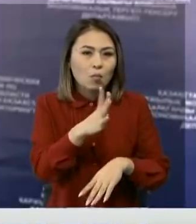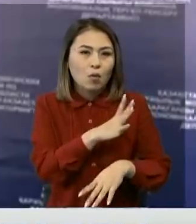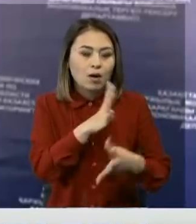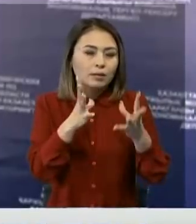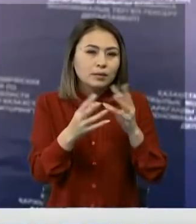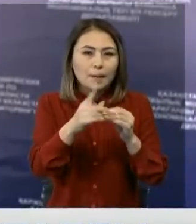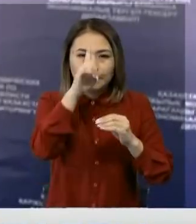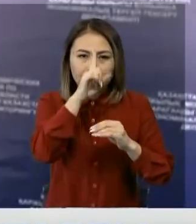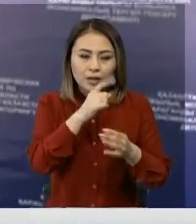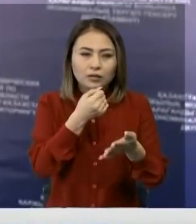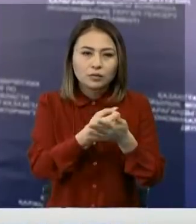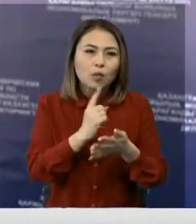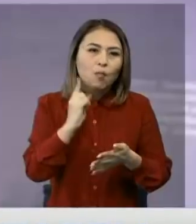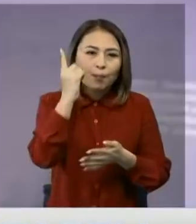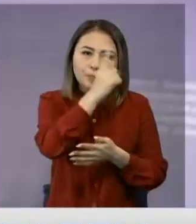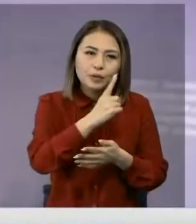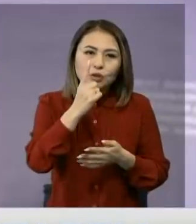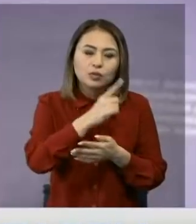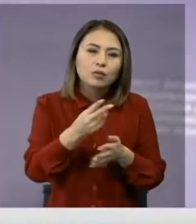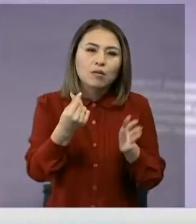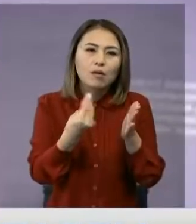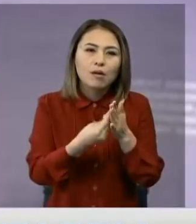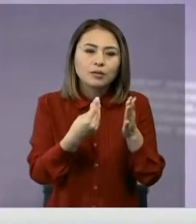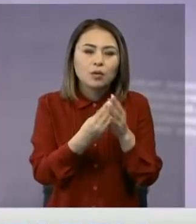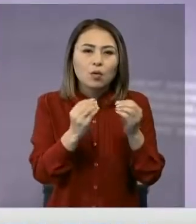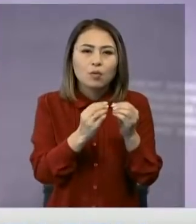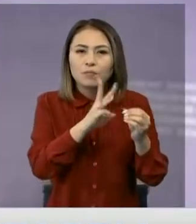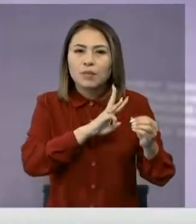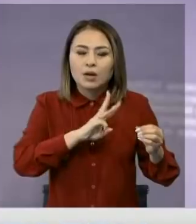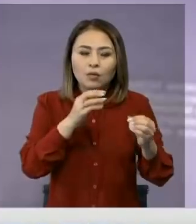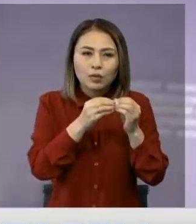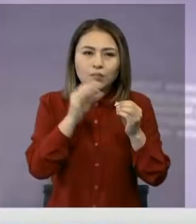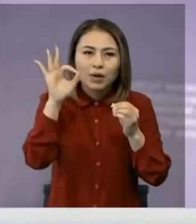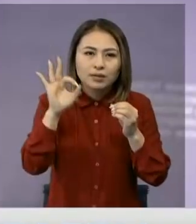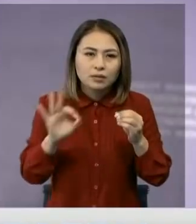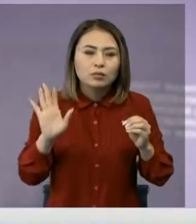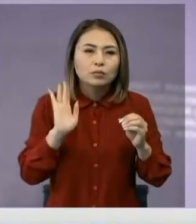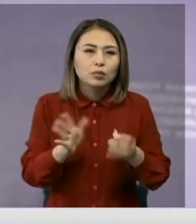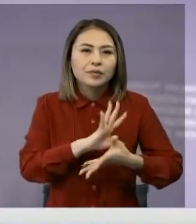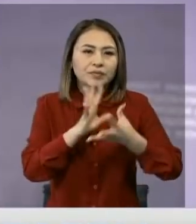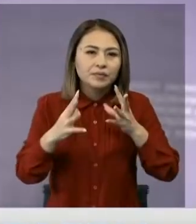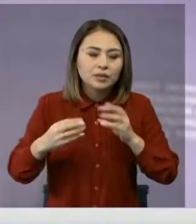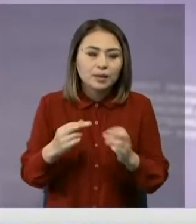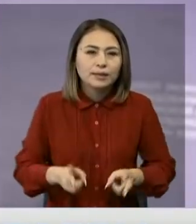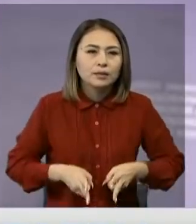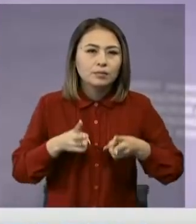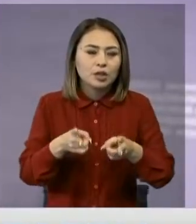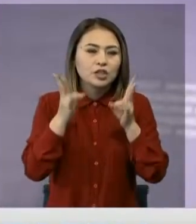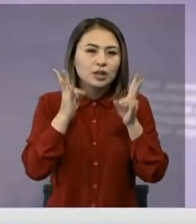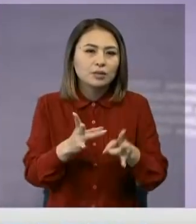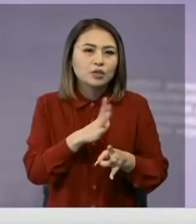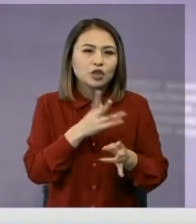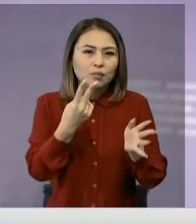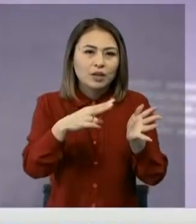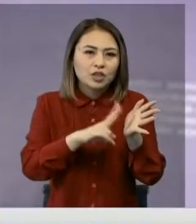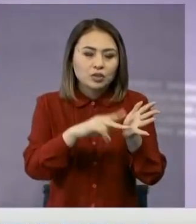Нәтижесінде бір айдан бір жыл мерзімге дейін аталған қаржының 10% үстемақысы төленіп отырған. Қазіргі уақытта осы қылмыстан зардап шеккен